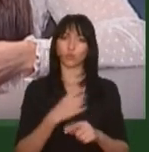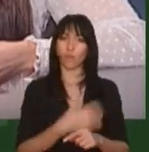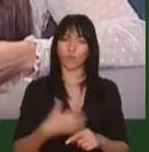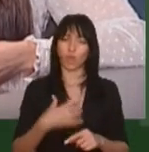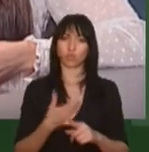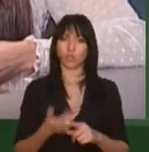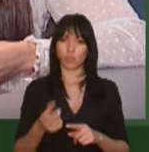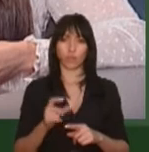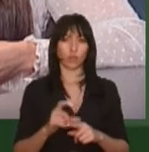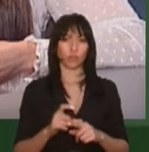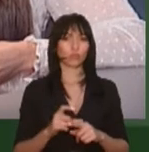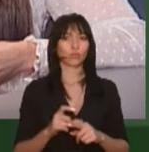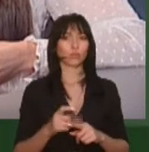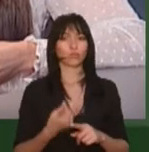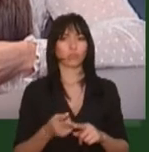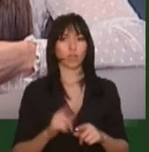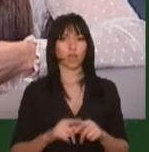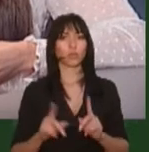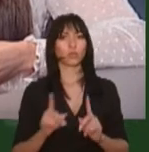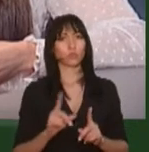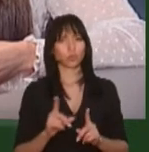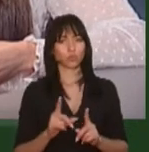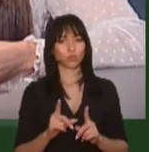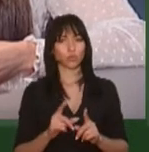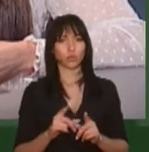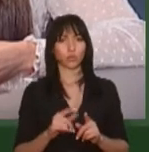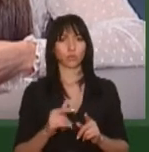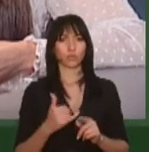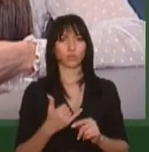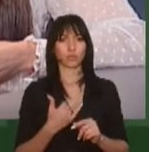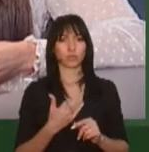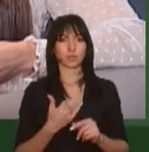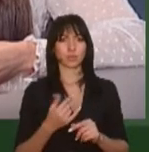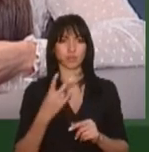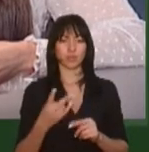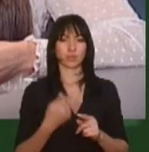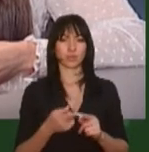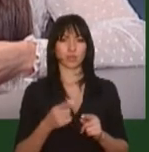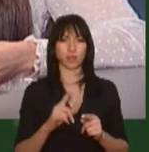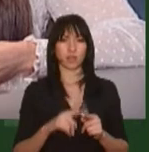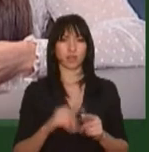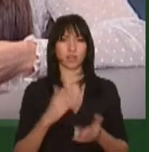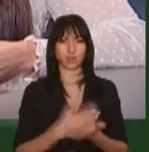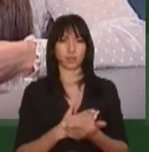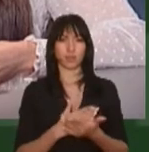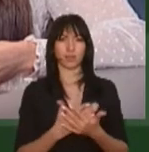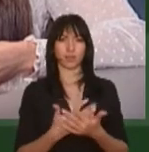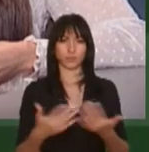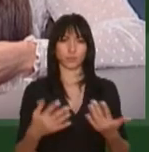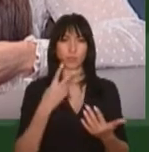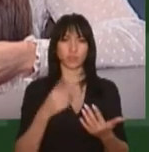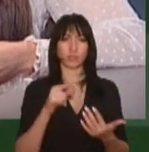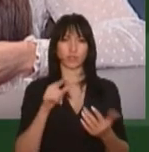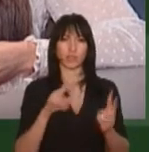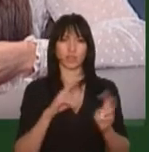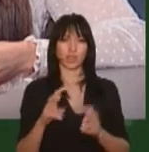її підняли, тому що одна справа, коли дитина хвора, хворіє, вона добре обстежена, вона має